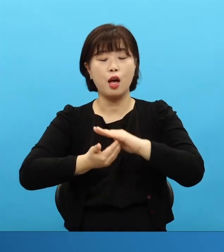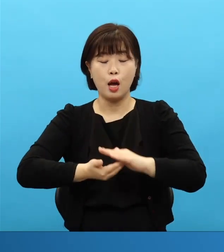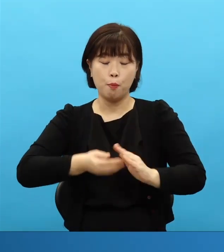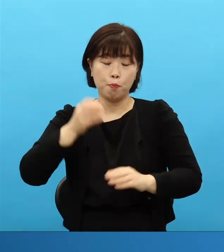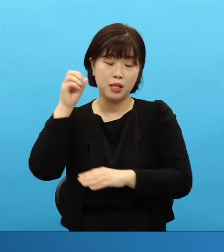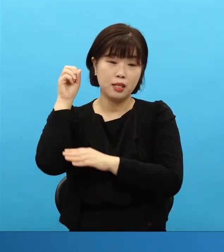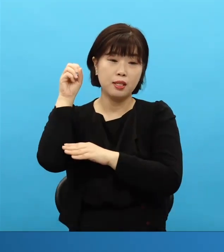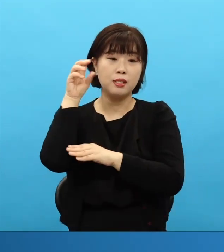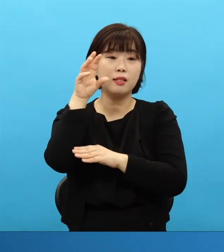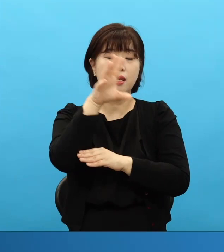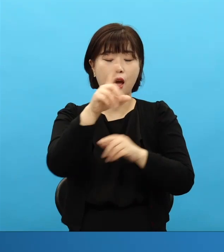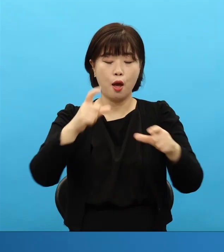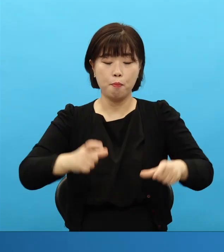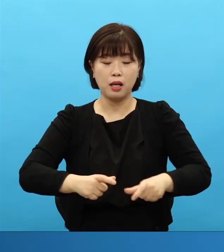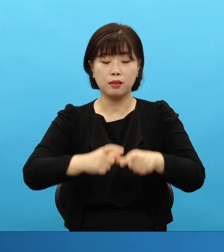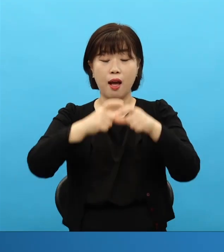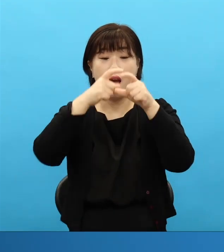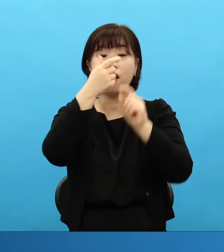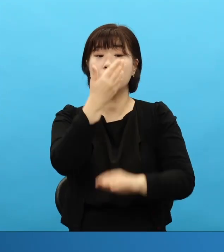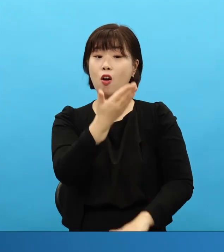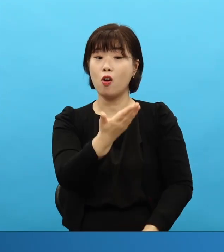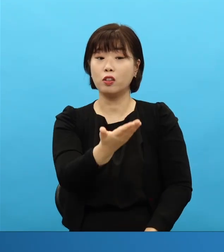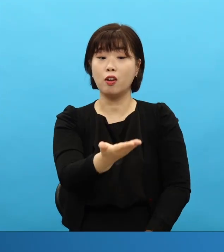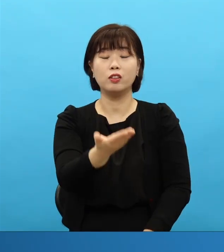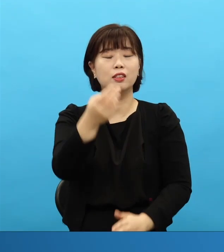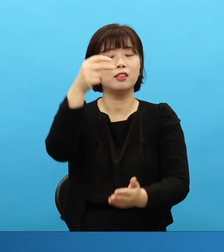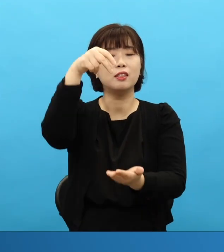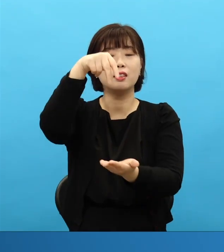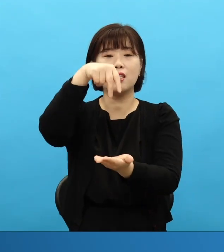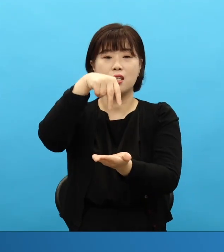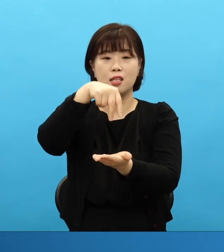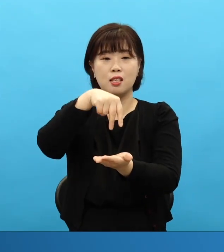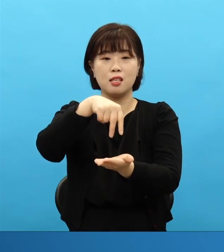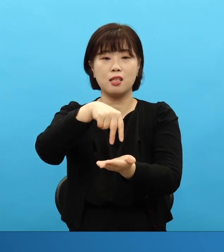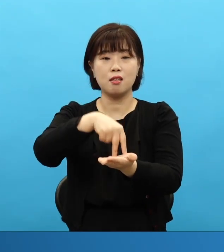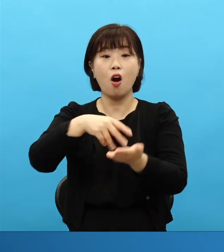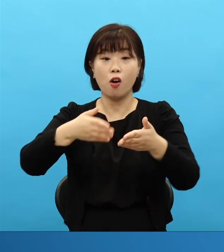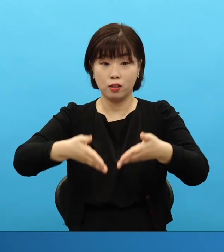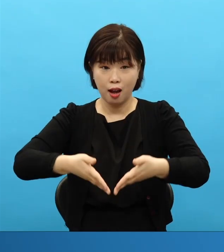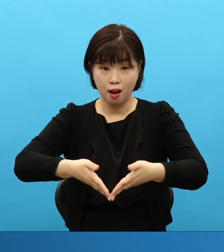이루셨네. 빛의 망대여 너는